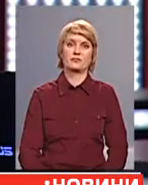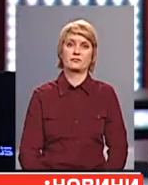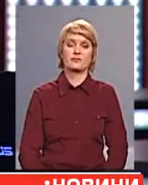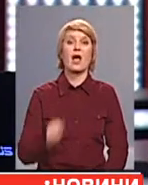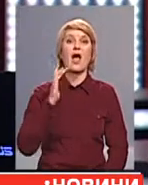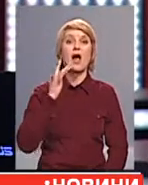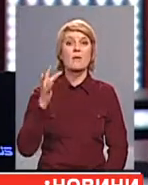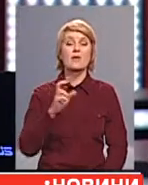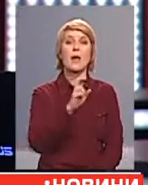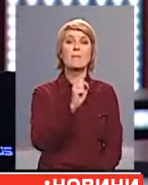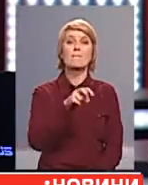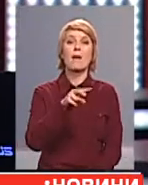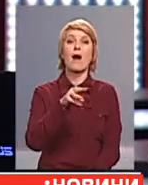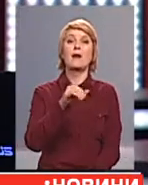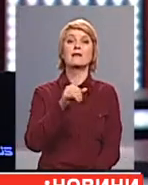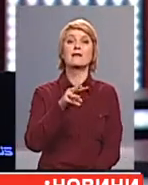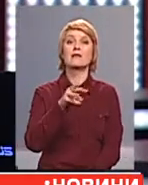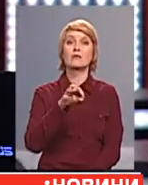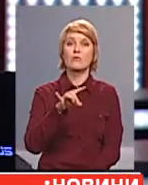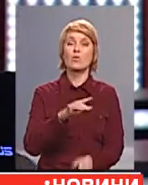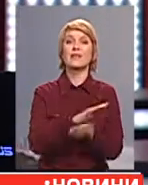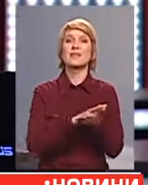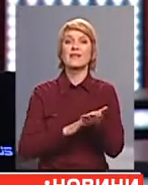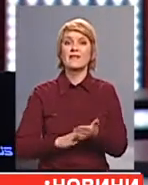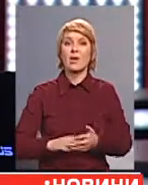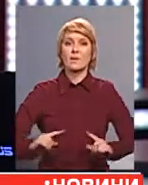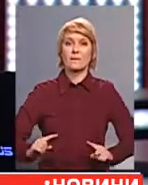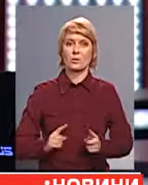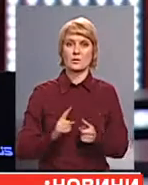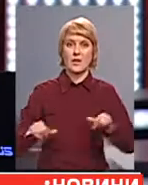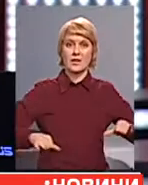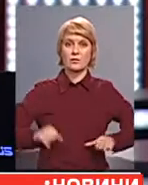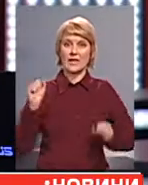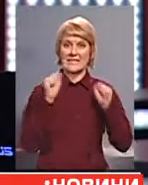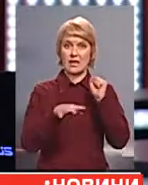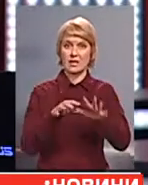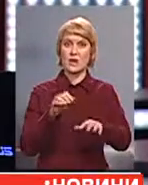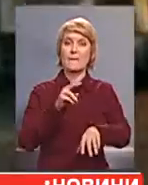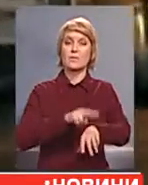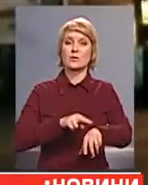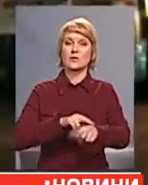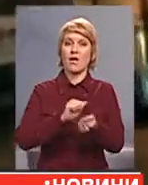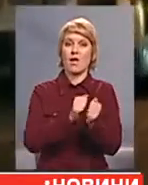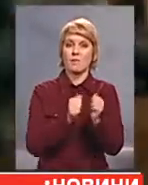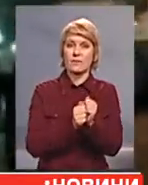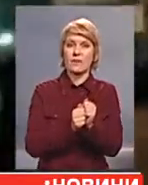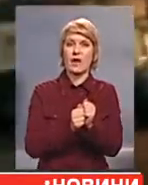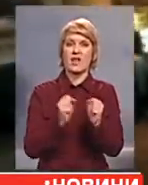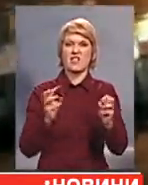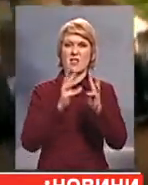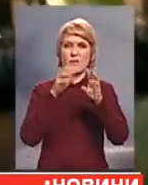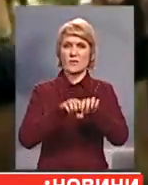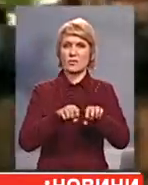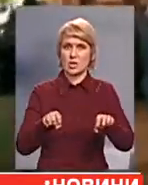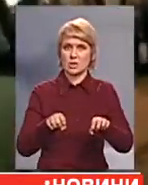Ну, а в американському Балтиморі тривають протести. Розбишаки закидали поліцейських камінням, пляшками і димовими шашками. Правоохоронці тримали